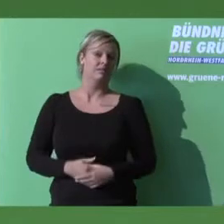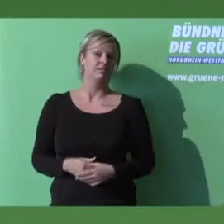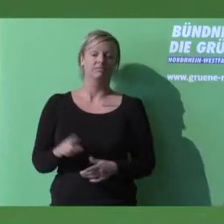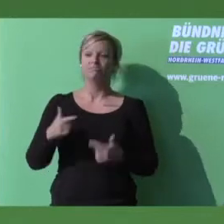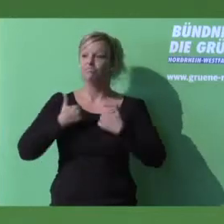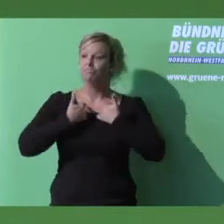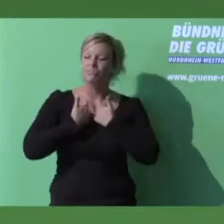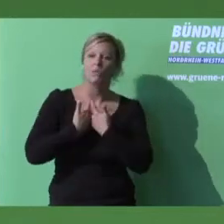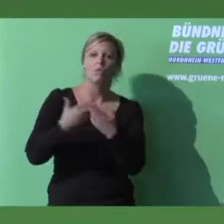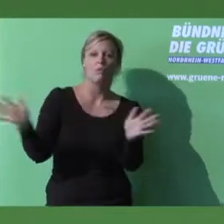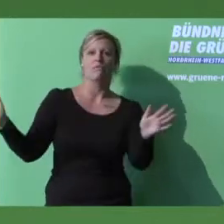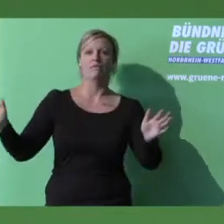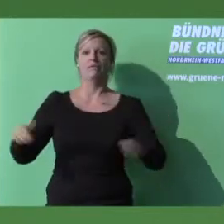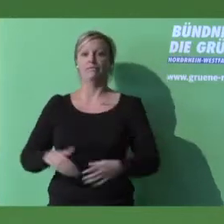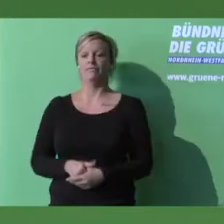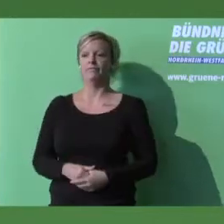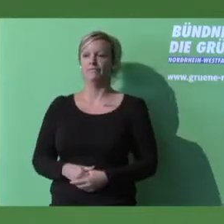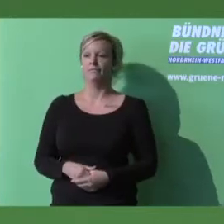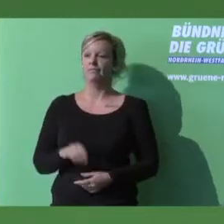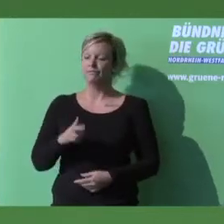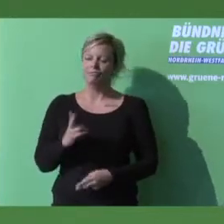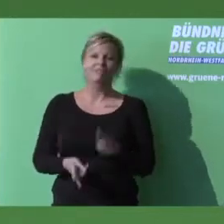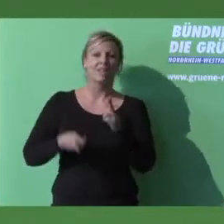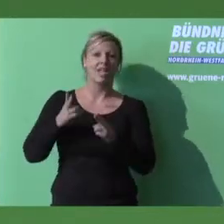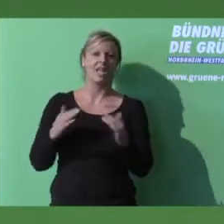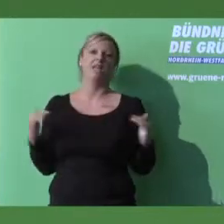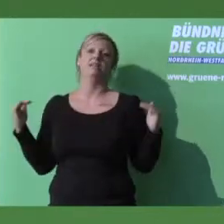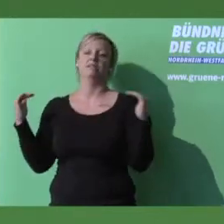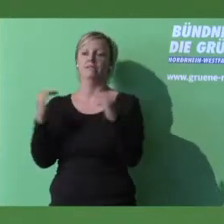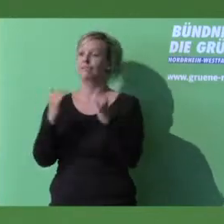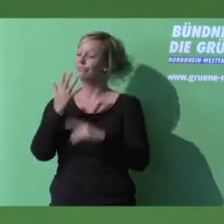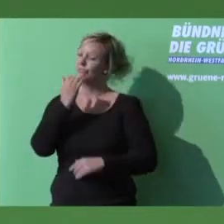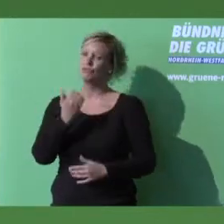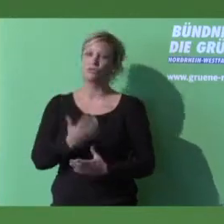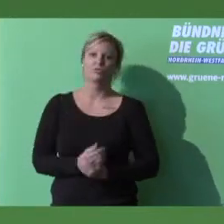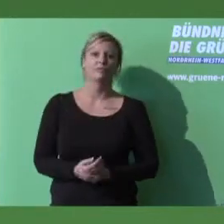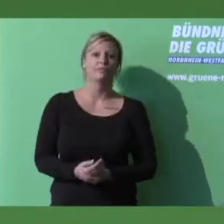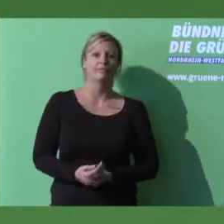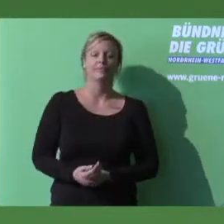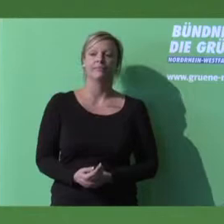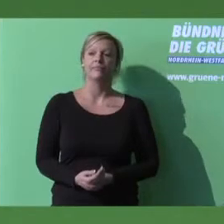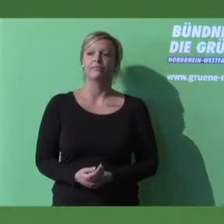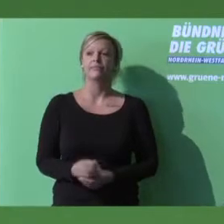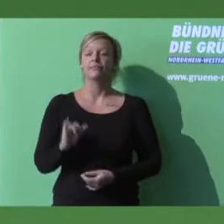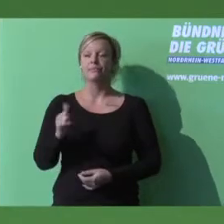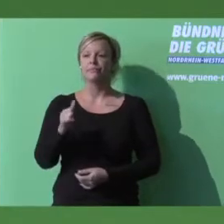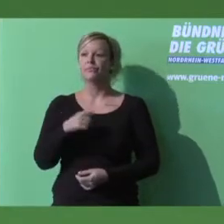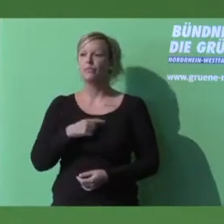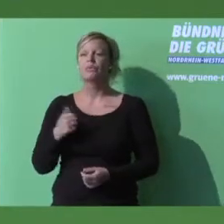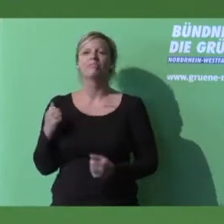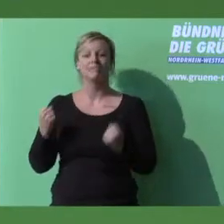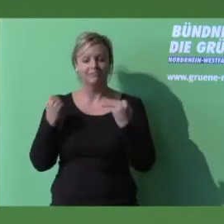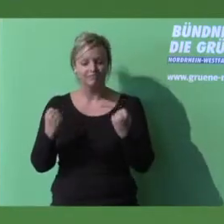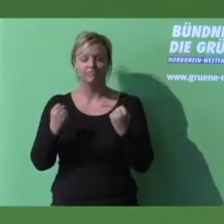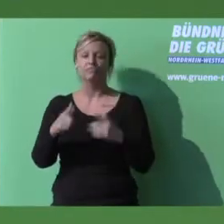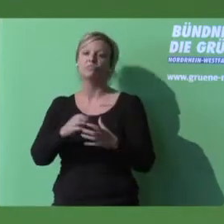offener und gerechter machen. Wir wollen das solide und solidarisch auf den Weg